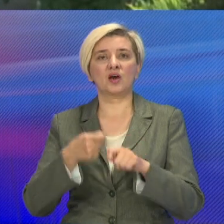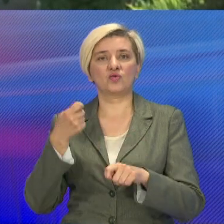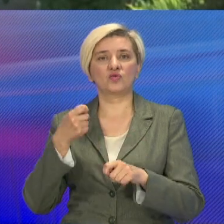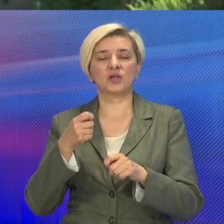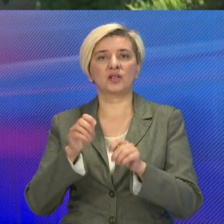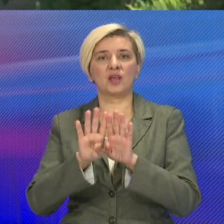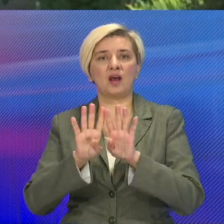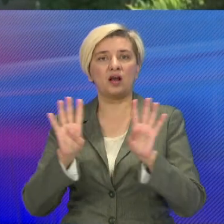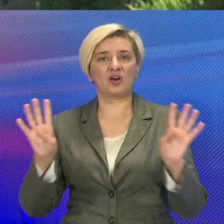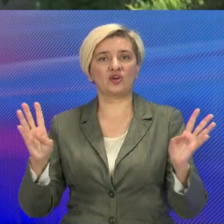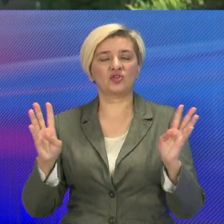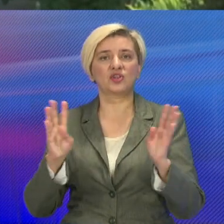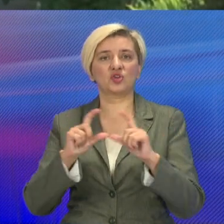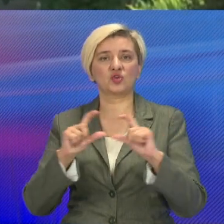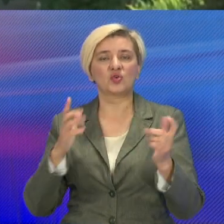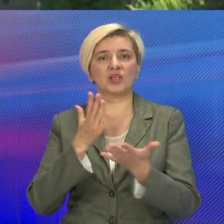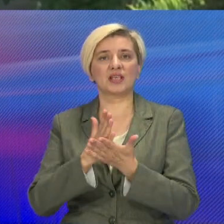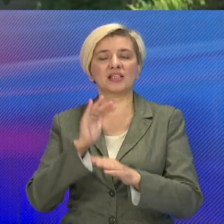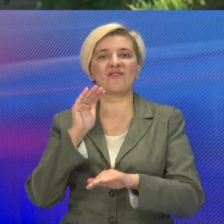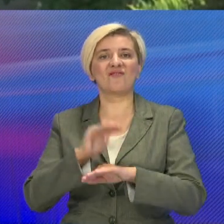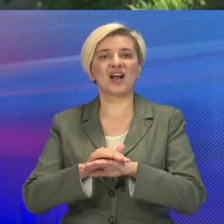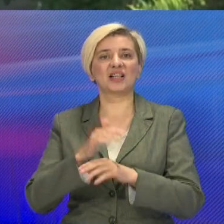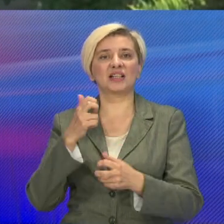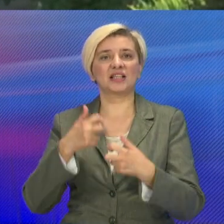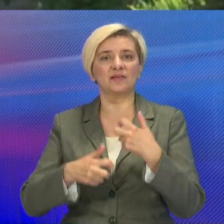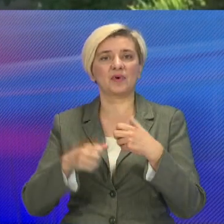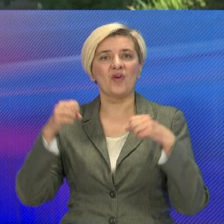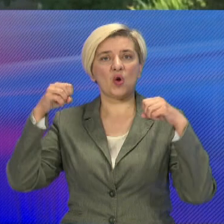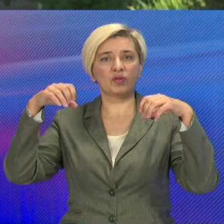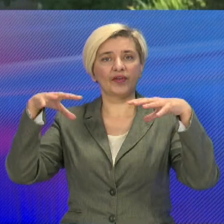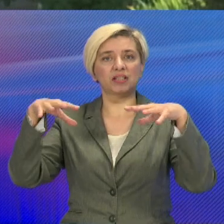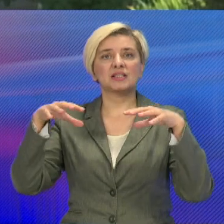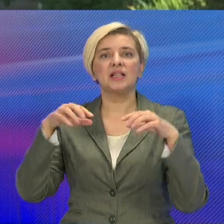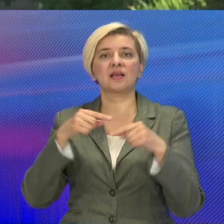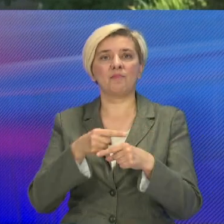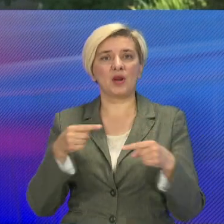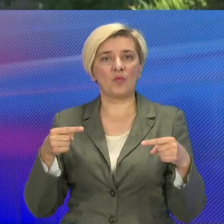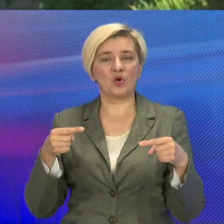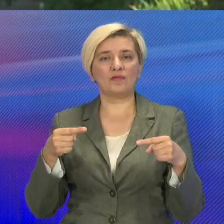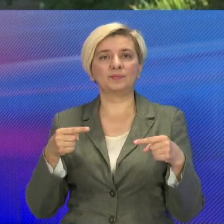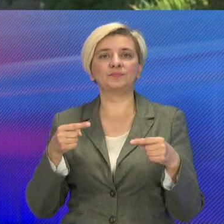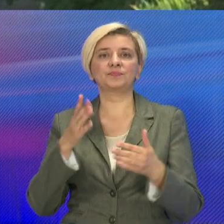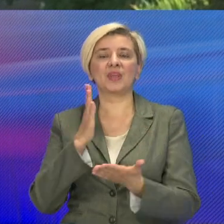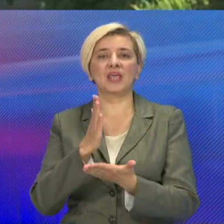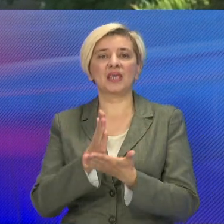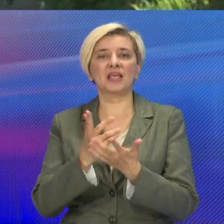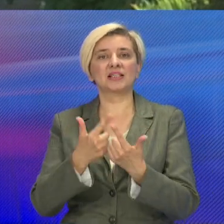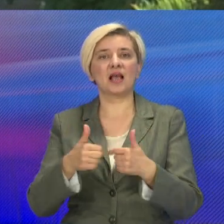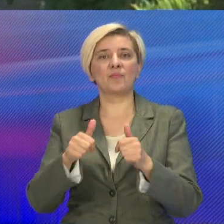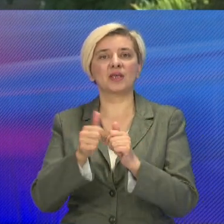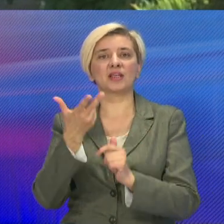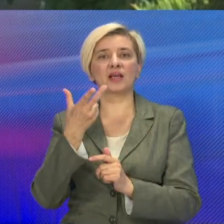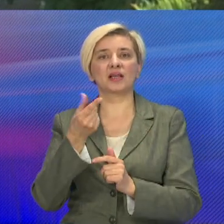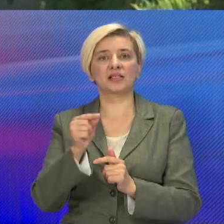школ, есть факты неисправности осветительных приборов, ну и есть объекты, где не